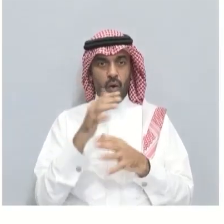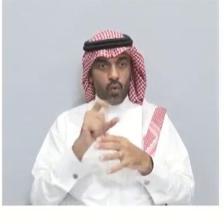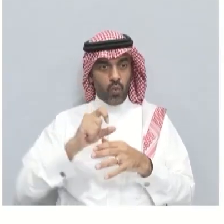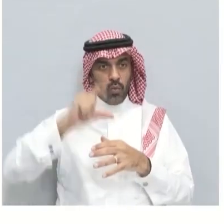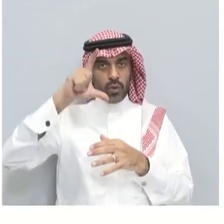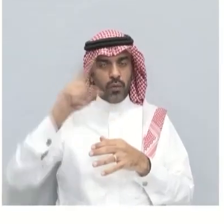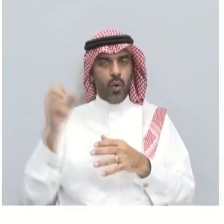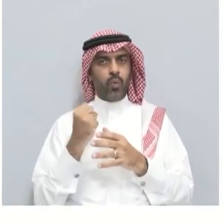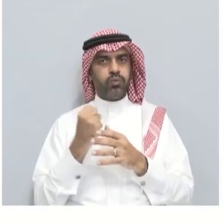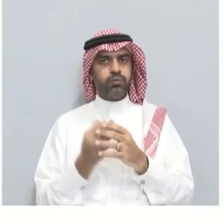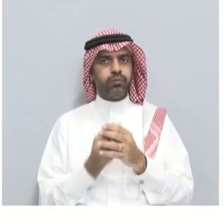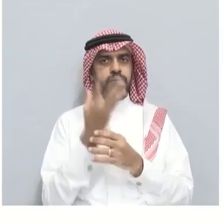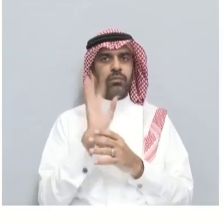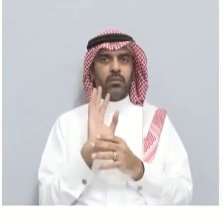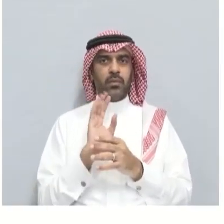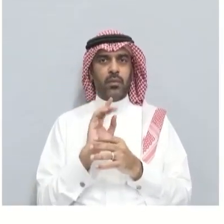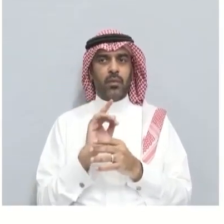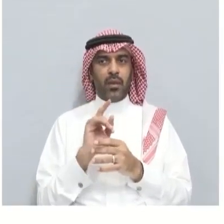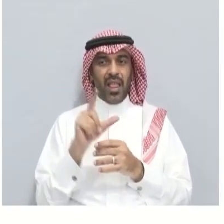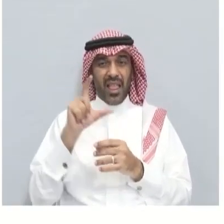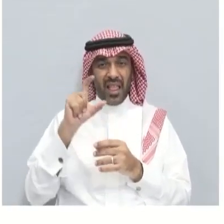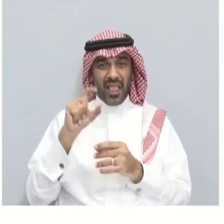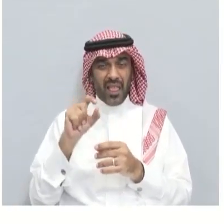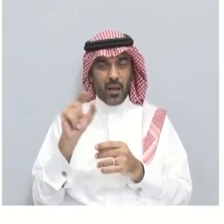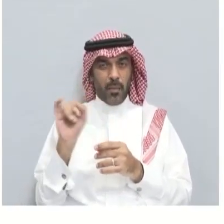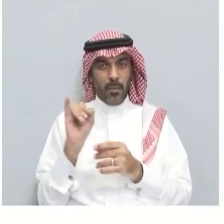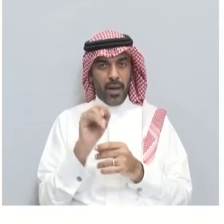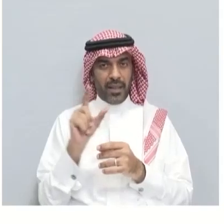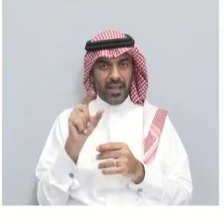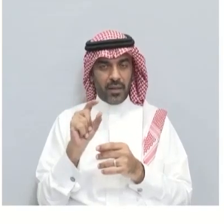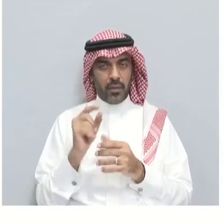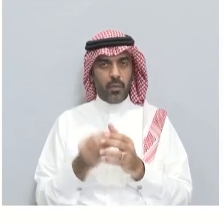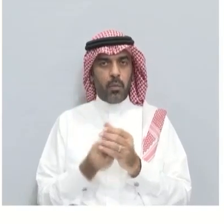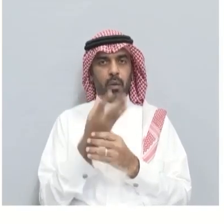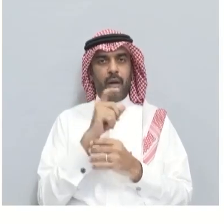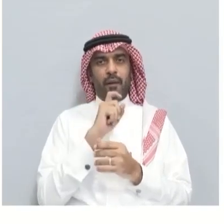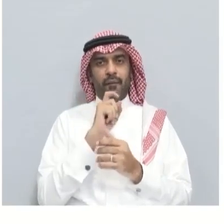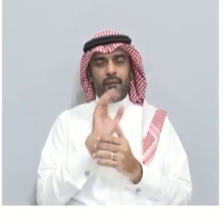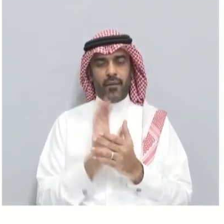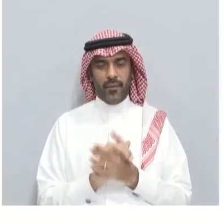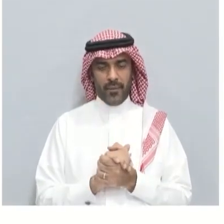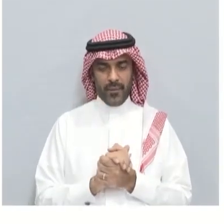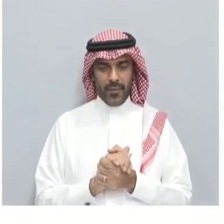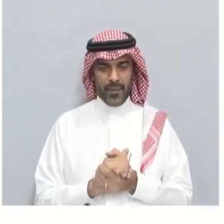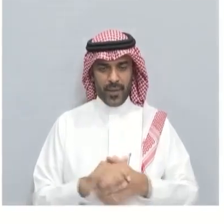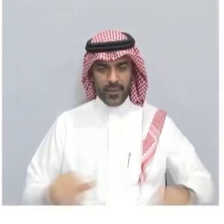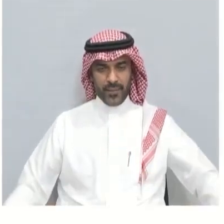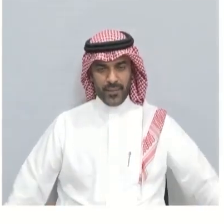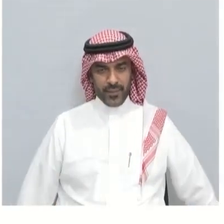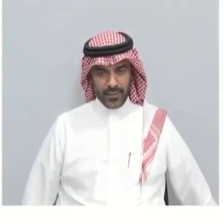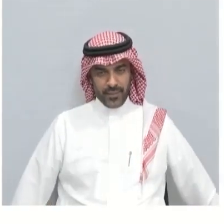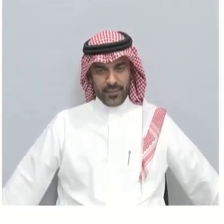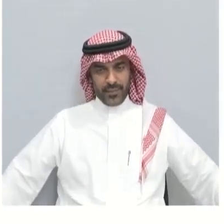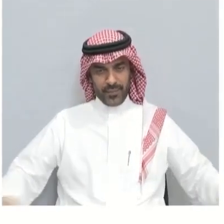درجه الانصهار لكن اذا كانت قليله بالسليكا يعني بازلتيه ادى ذلك ال انها تكون اكثر درجه ماذا اكثر درجه